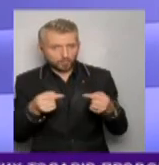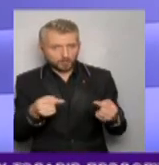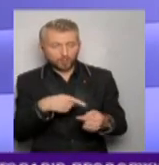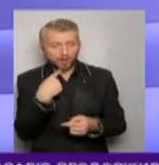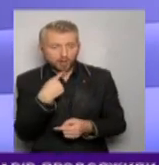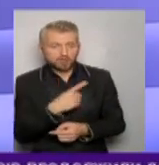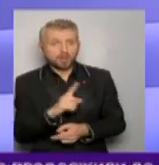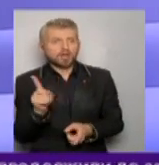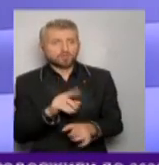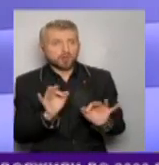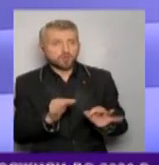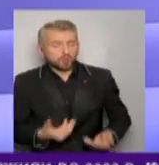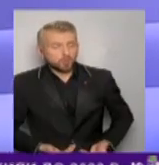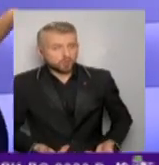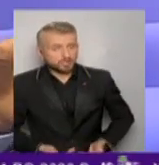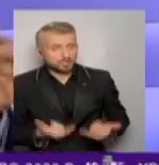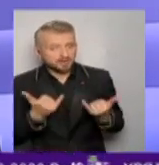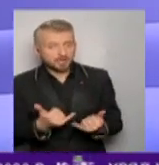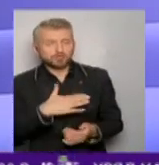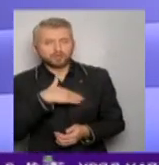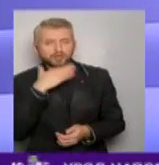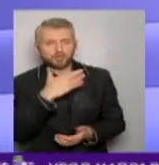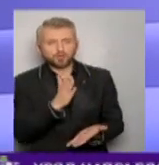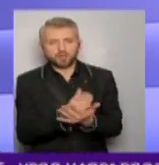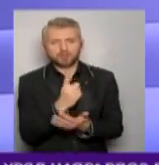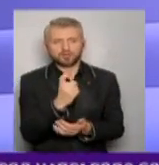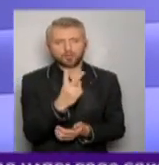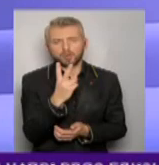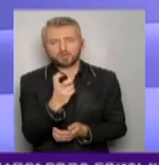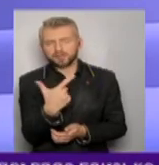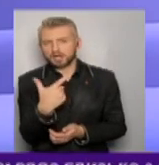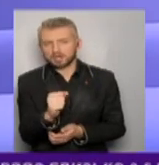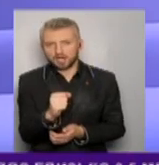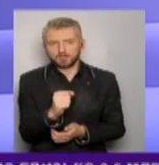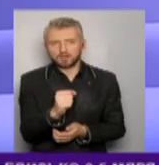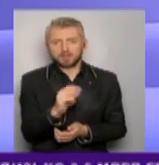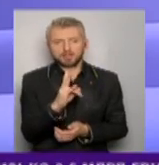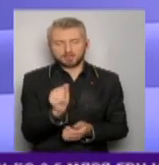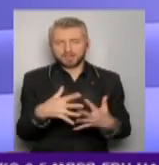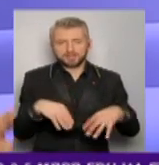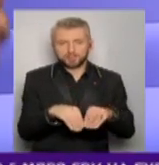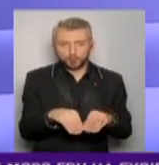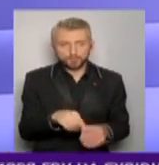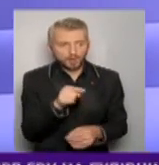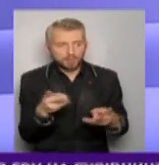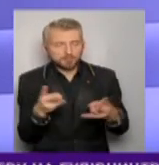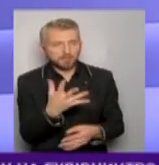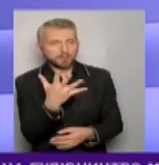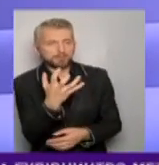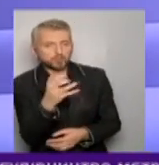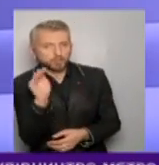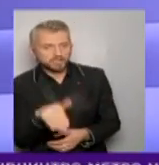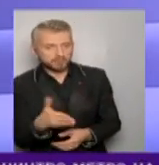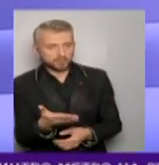кажуть, що для того, щоб нормально прожити зараз, достатньо мати 100-200 гектарів на сім'ю. А їм треба 500